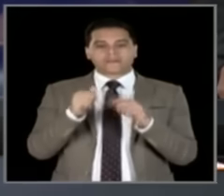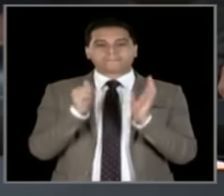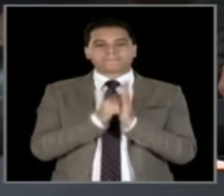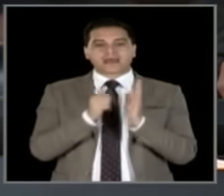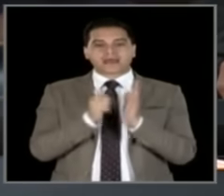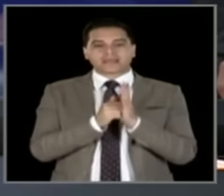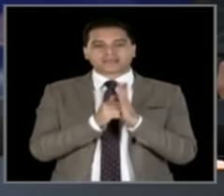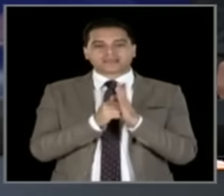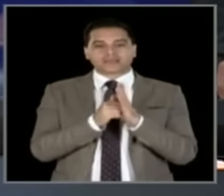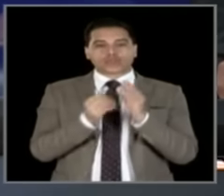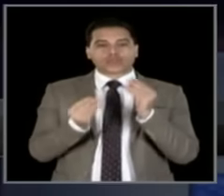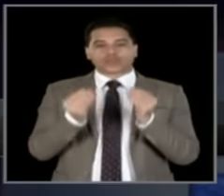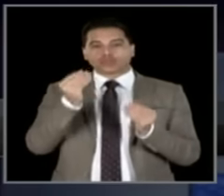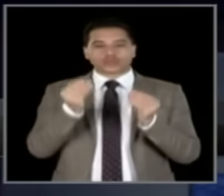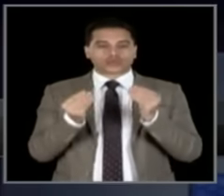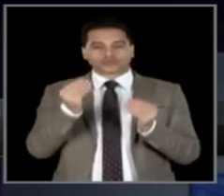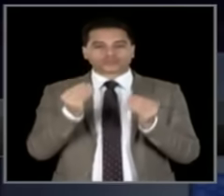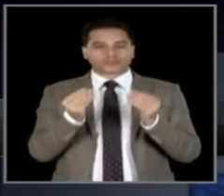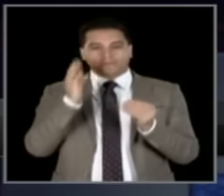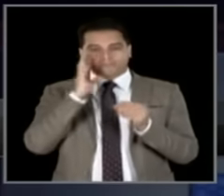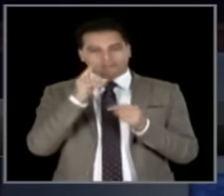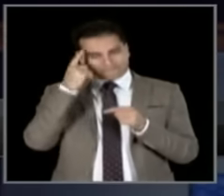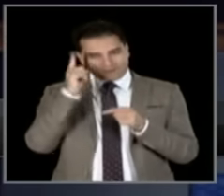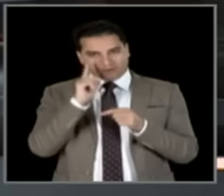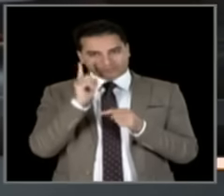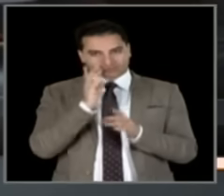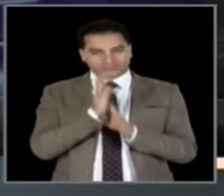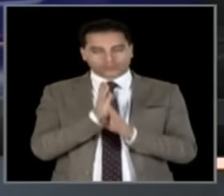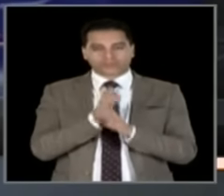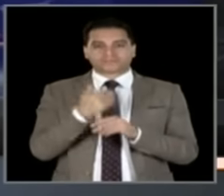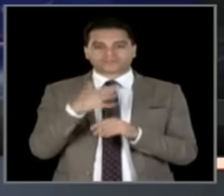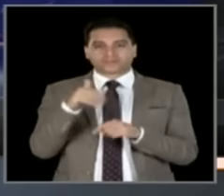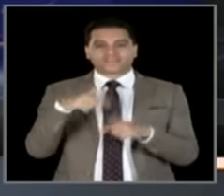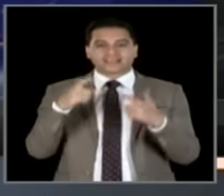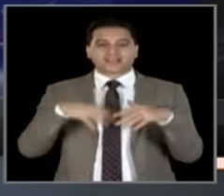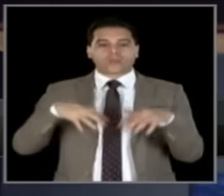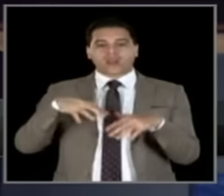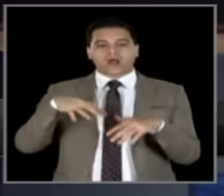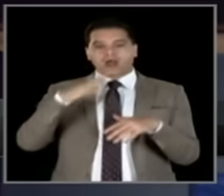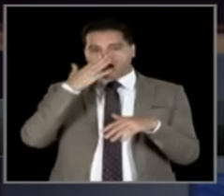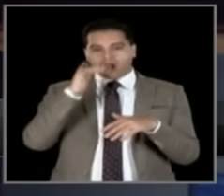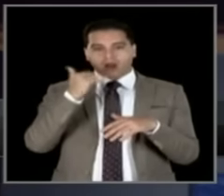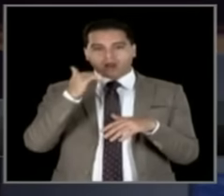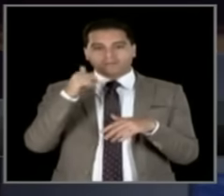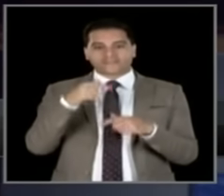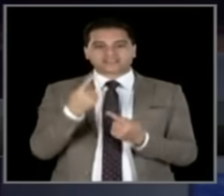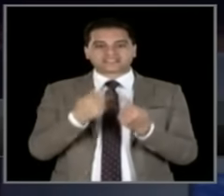الدمية. هي مسرحية الأديب نرويجي، فمن هو؟ باص. في أي دولة خليجية تقع جزيرة المحرم؟